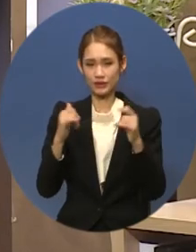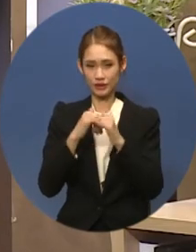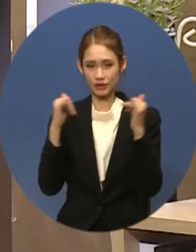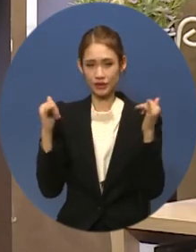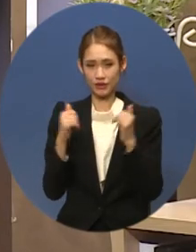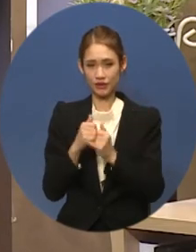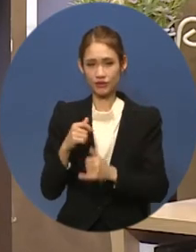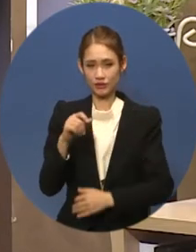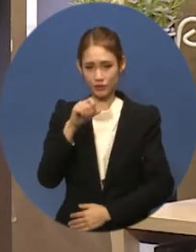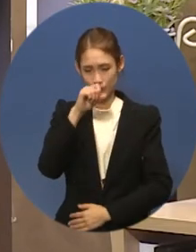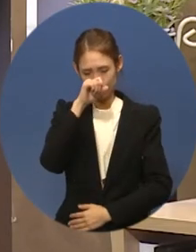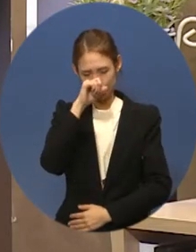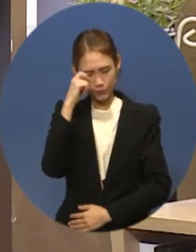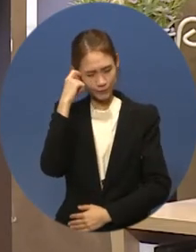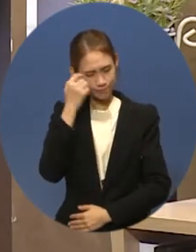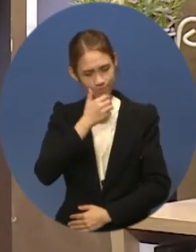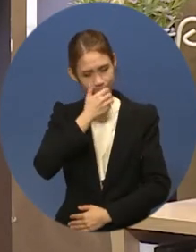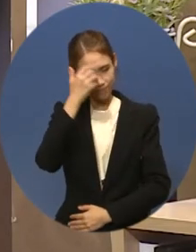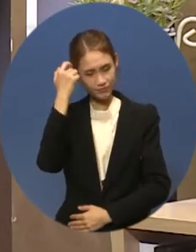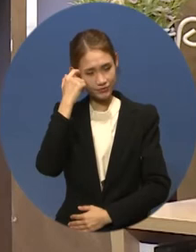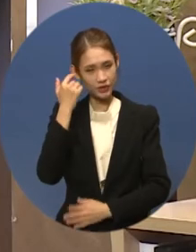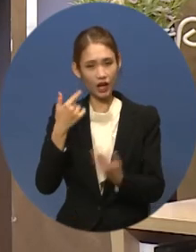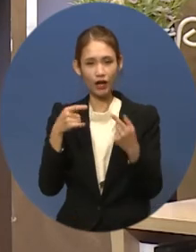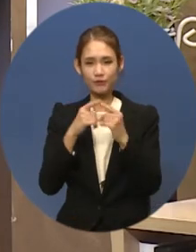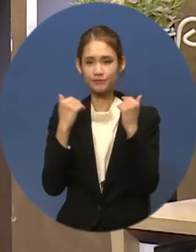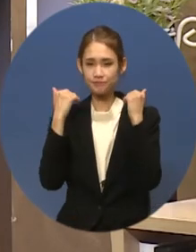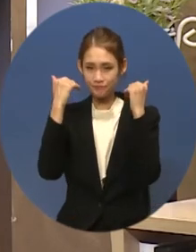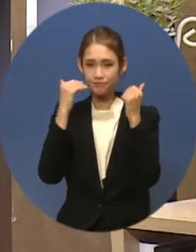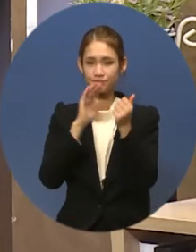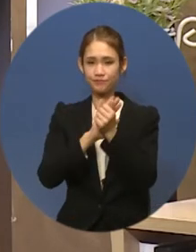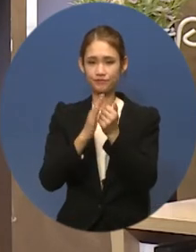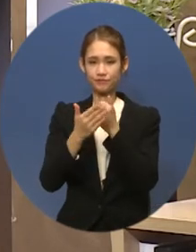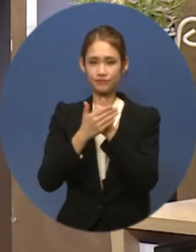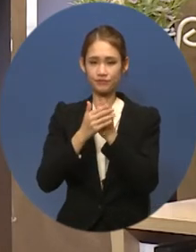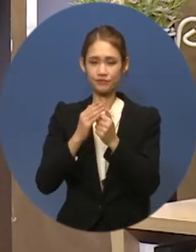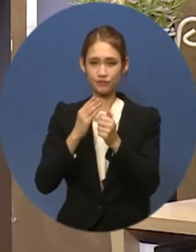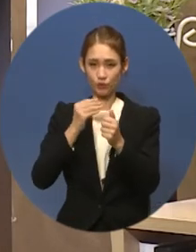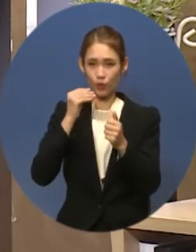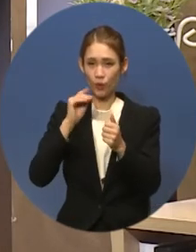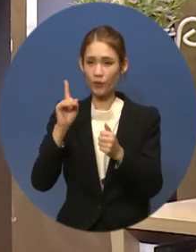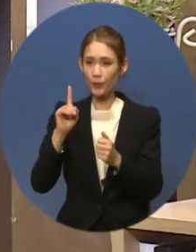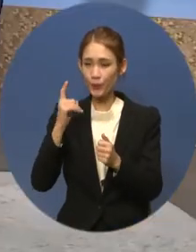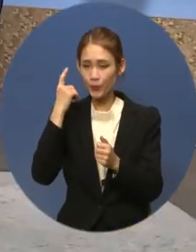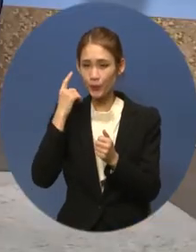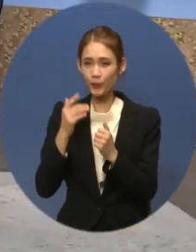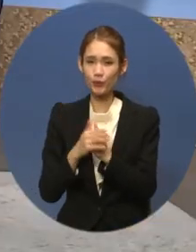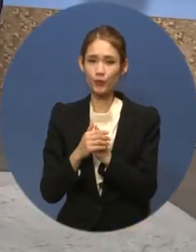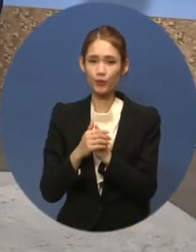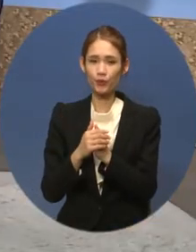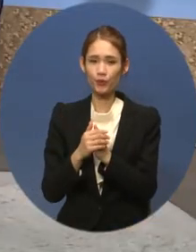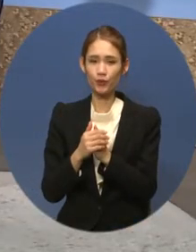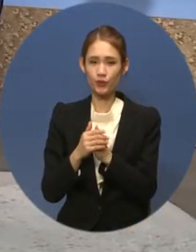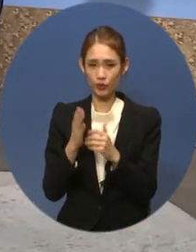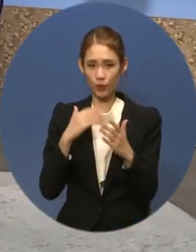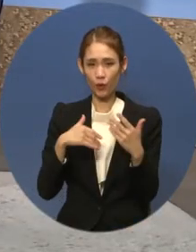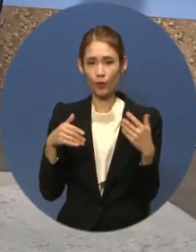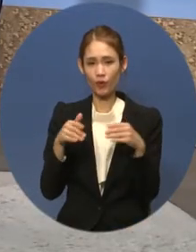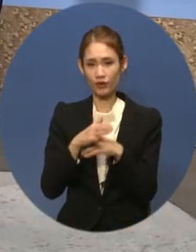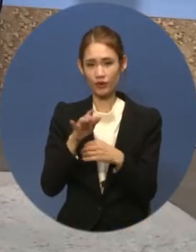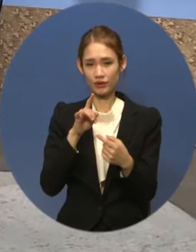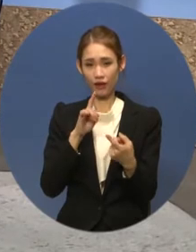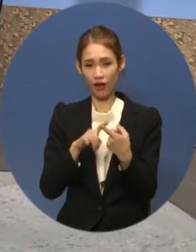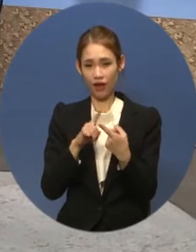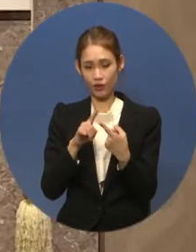좋은 가장 이상적인 상주 모델은 어떤 것이라고 생각하고 공공기관이 그 자체로 뭐